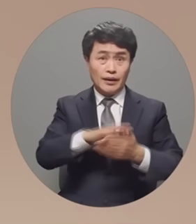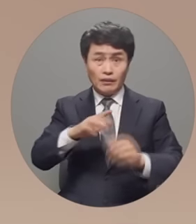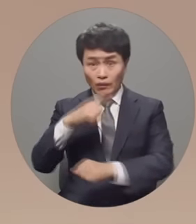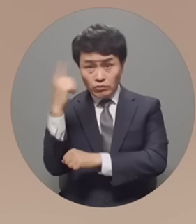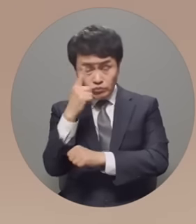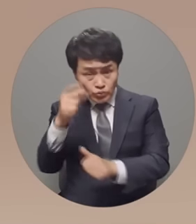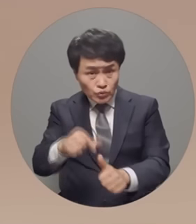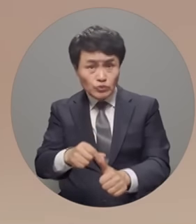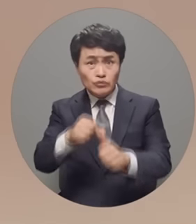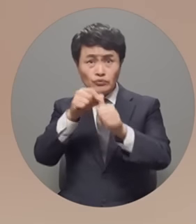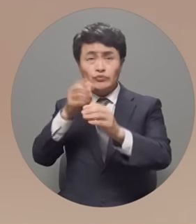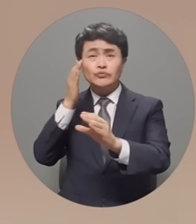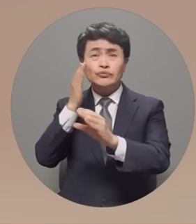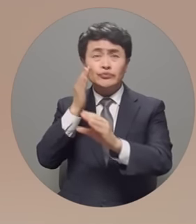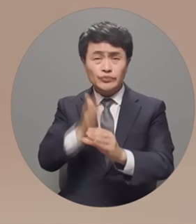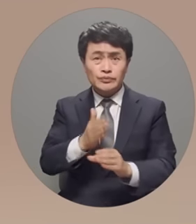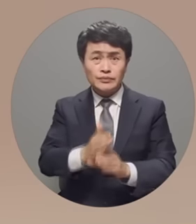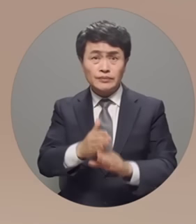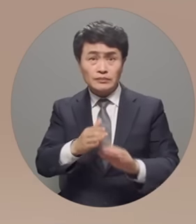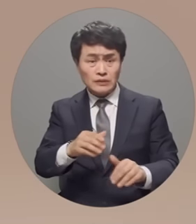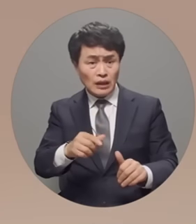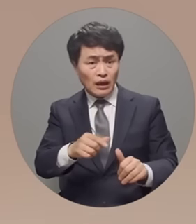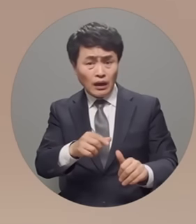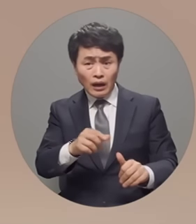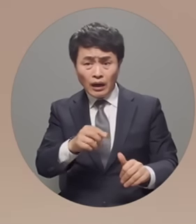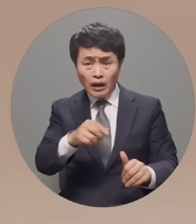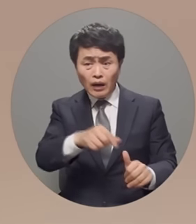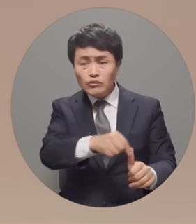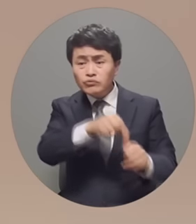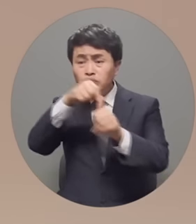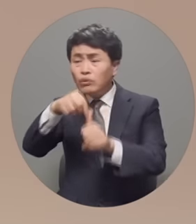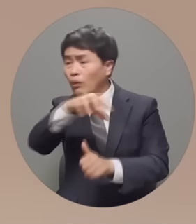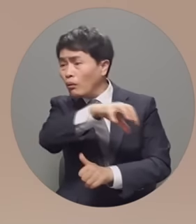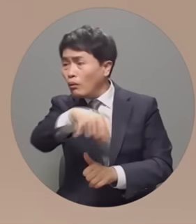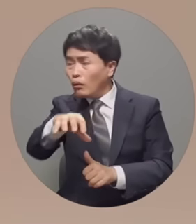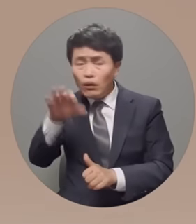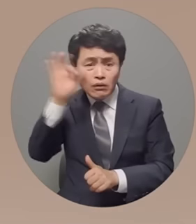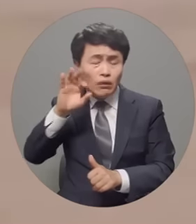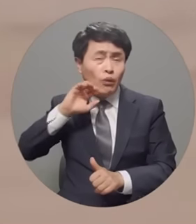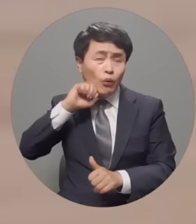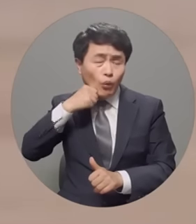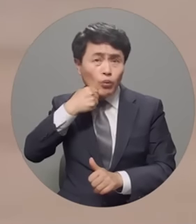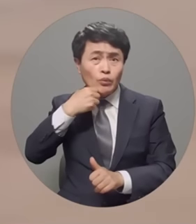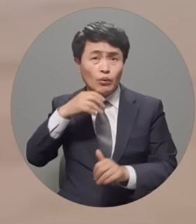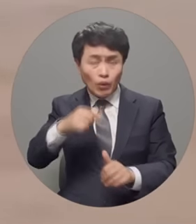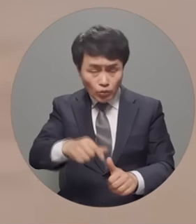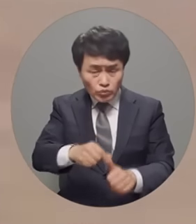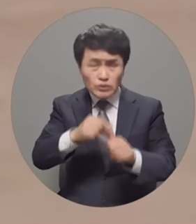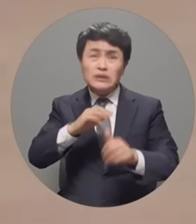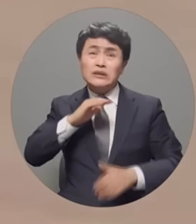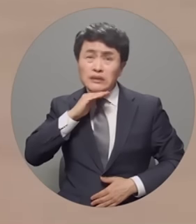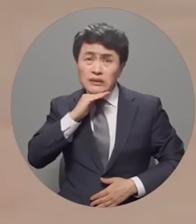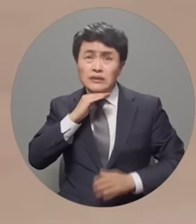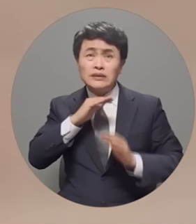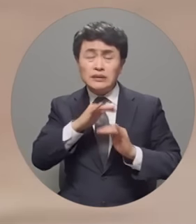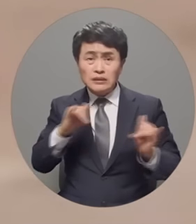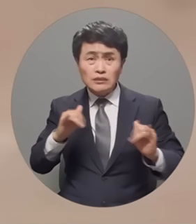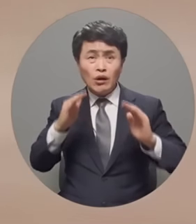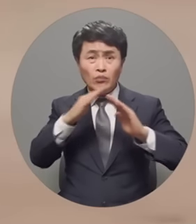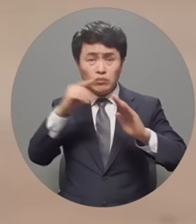구조 작업이 진행 중이지만 착륙 공간을 찾기조차 쉽지 않은 상황입니다. 애타게 구조를 기다리던 사람들이